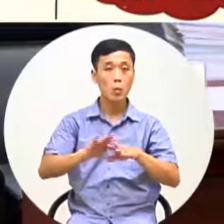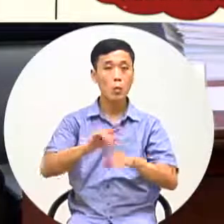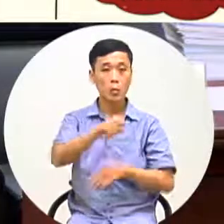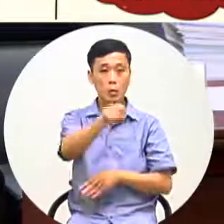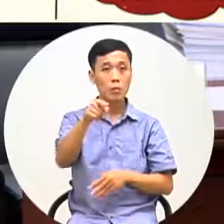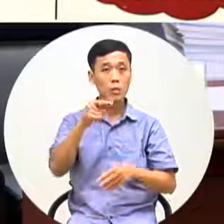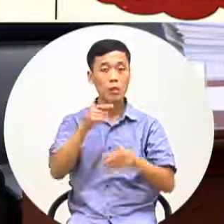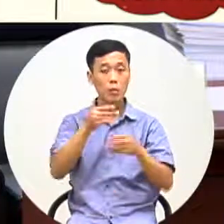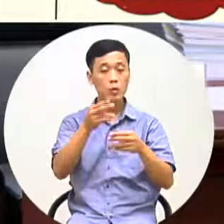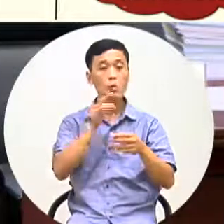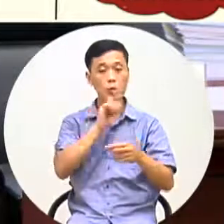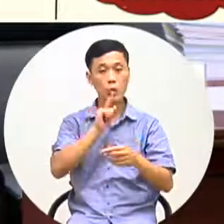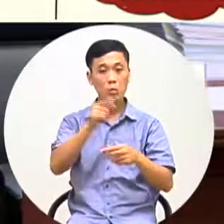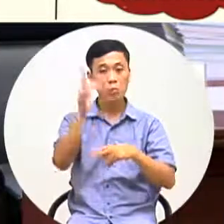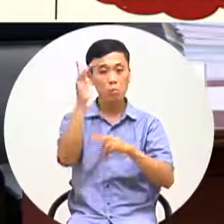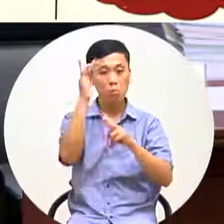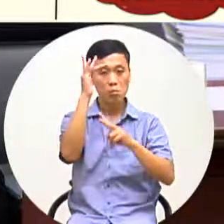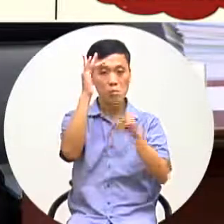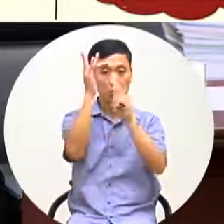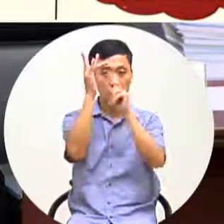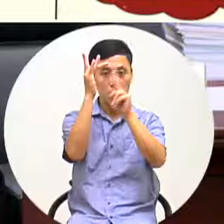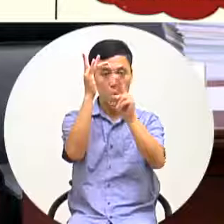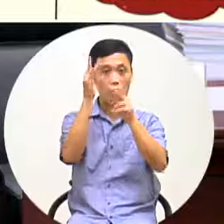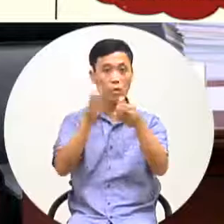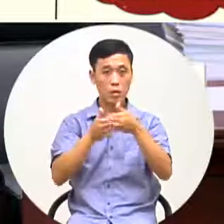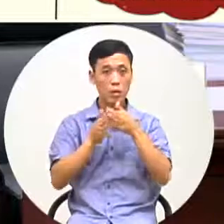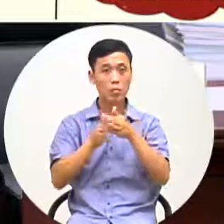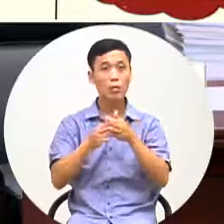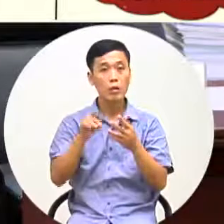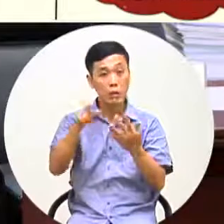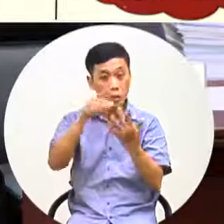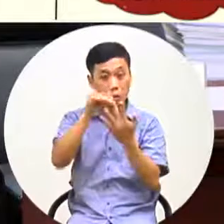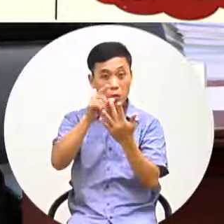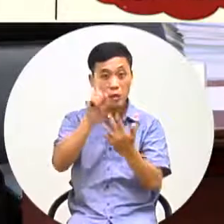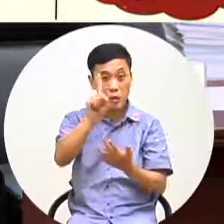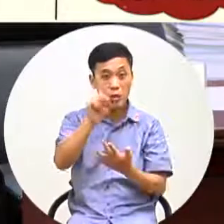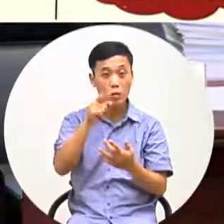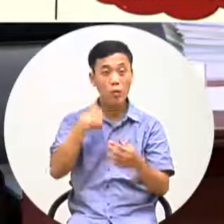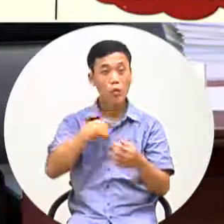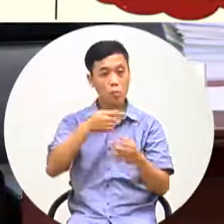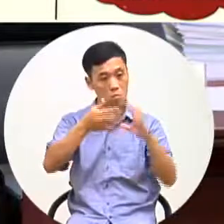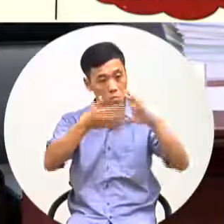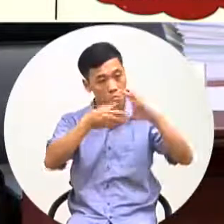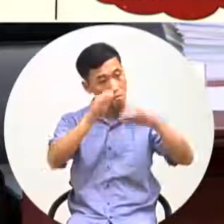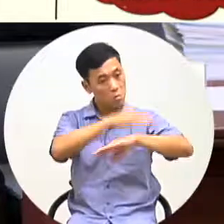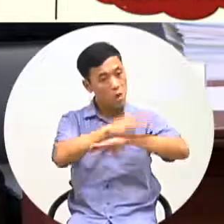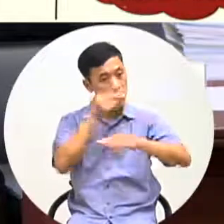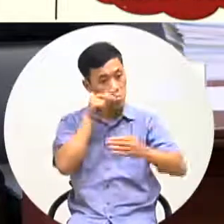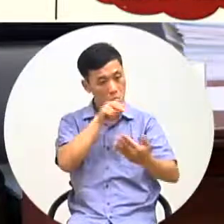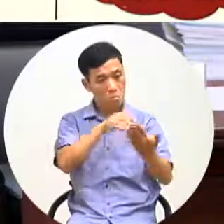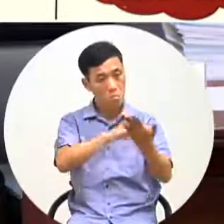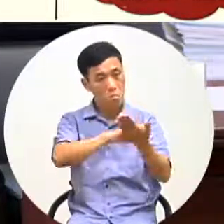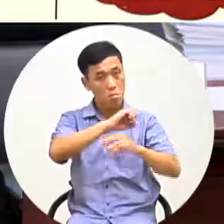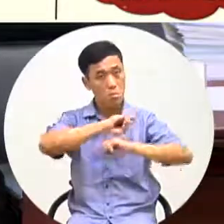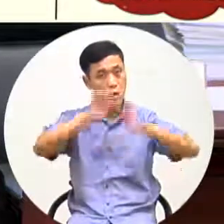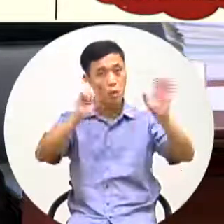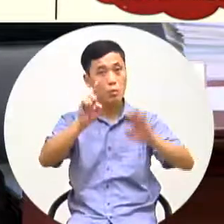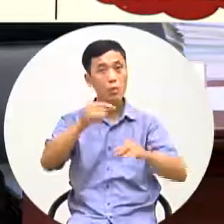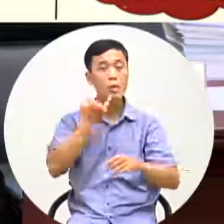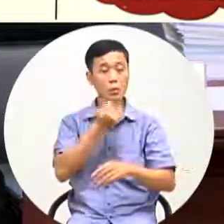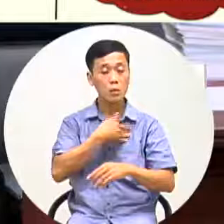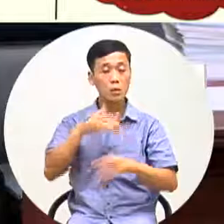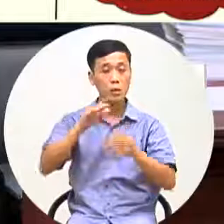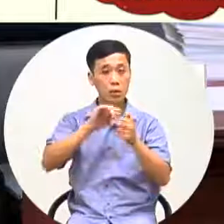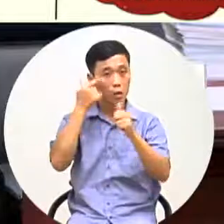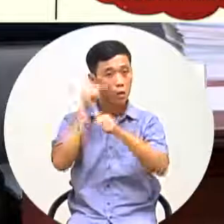只有这种选择吗？后来我看到媒体有写说啊，可以以后考虑这个电线给它下地啦，或是什么之类